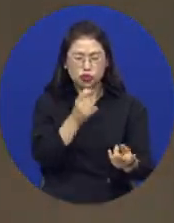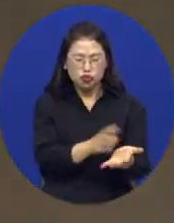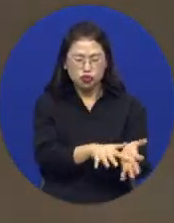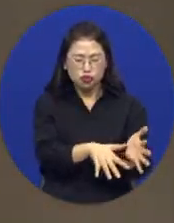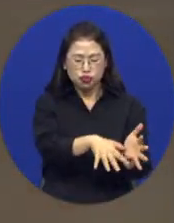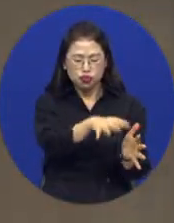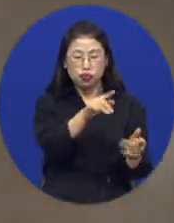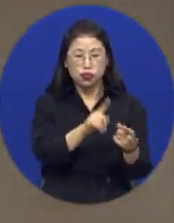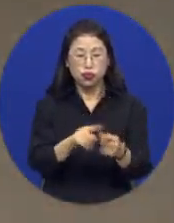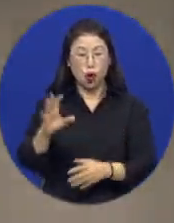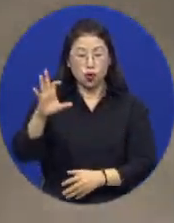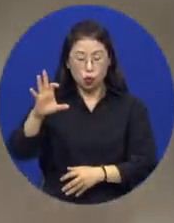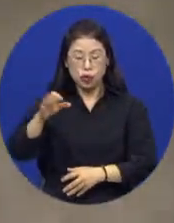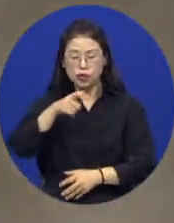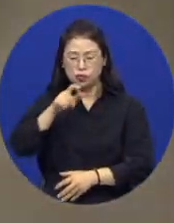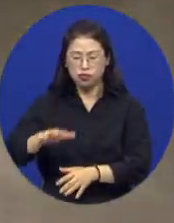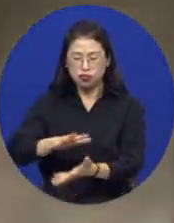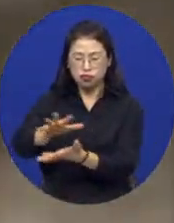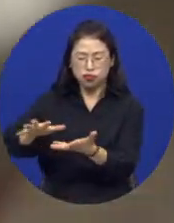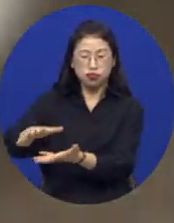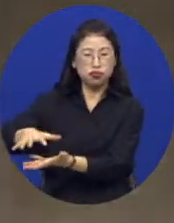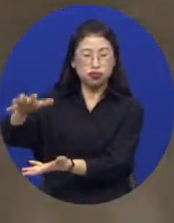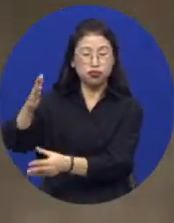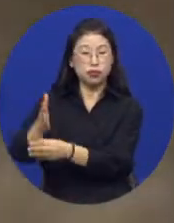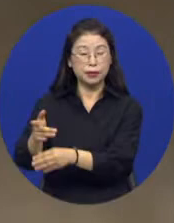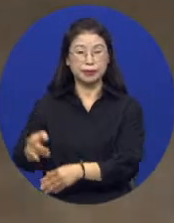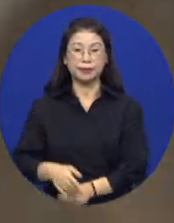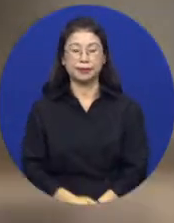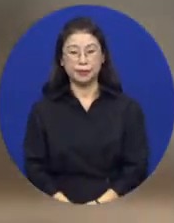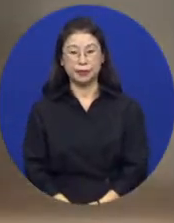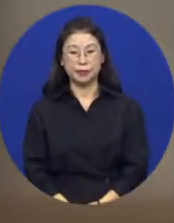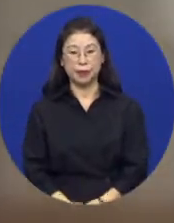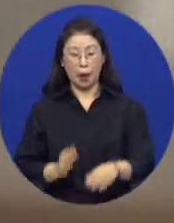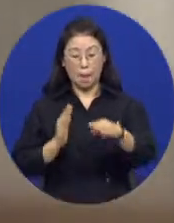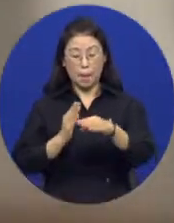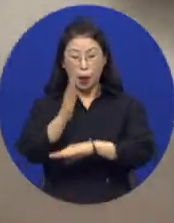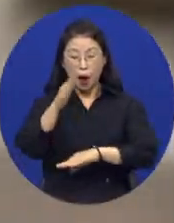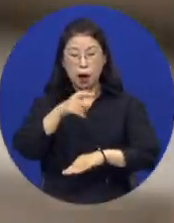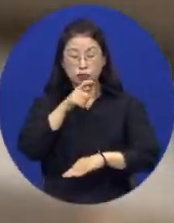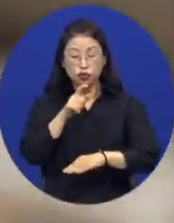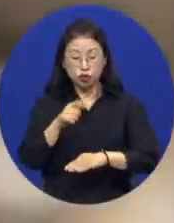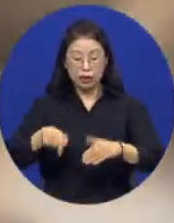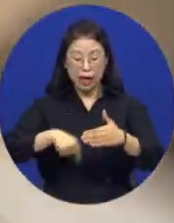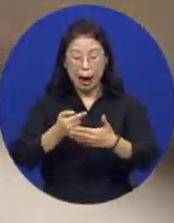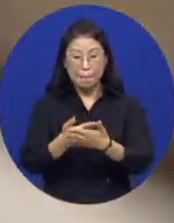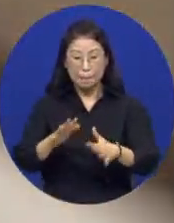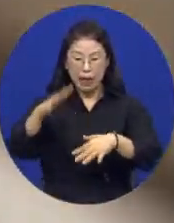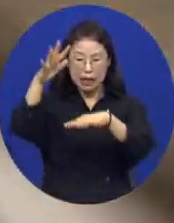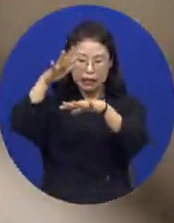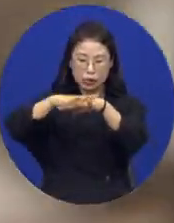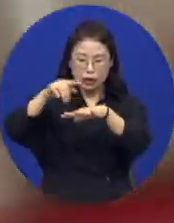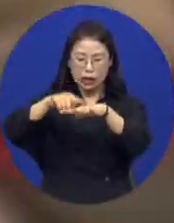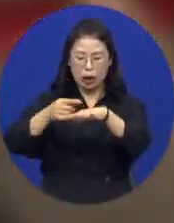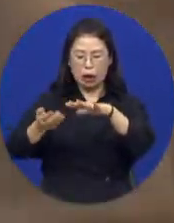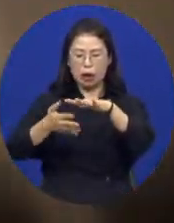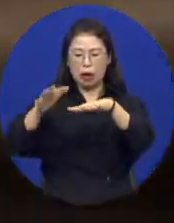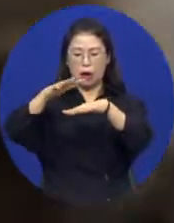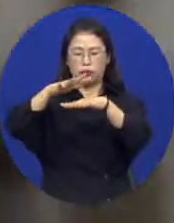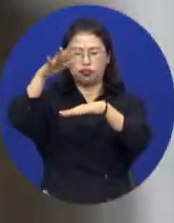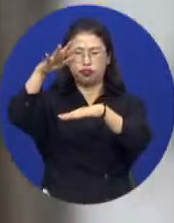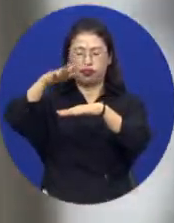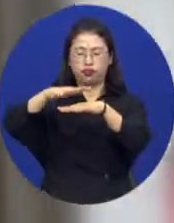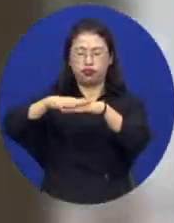찼고 욕실은 온통 물바다가 돼버렸습니다. 넘친 물은 안방 천장까지 덮쳤고 무게를 견디지